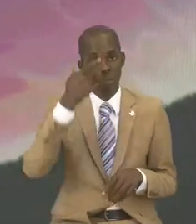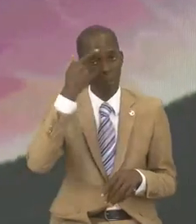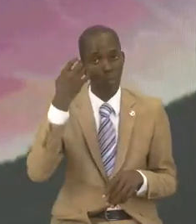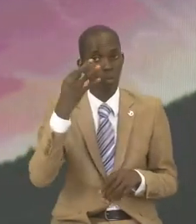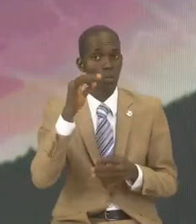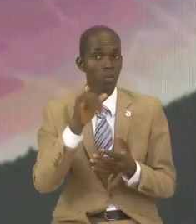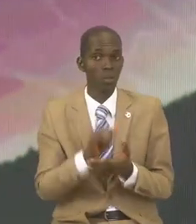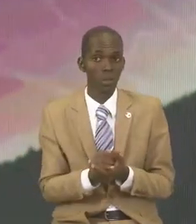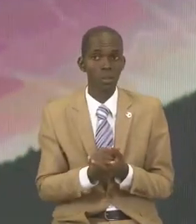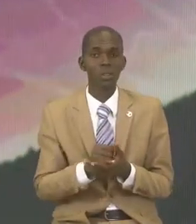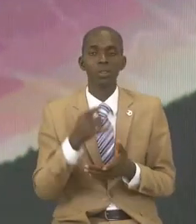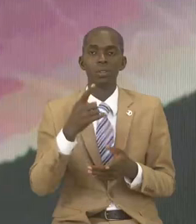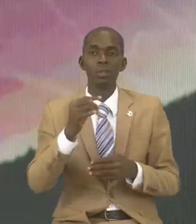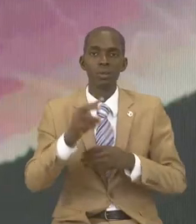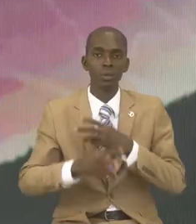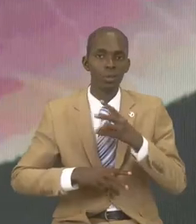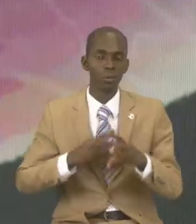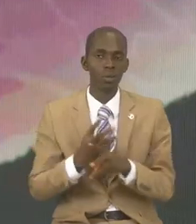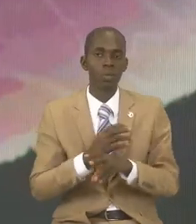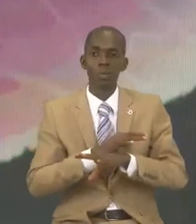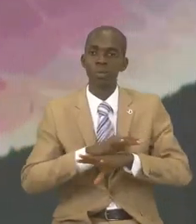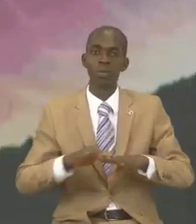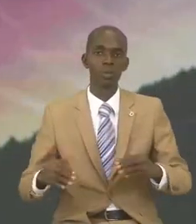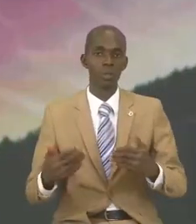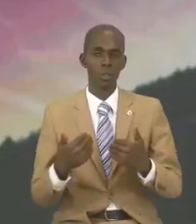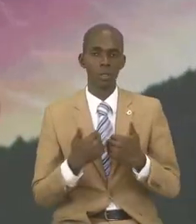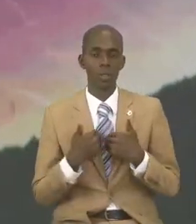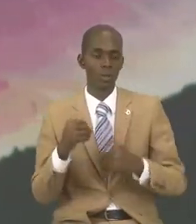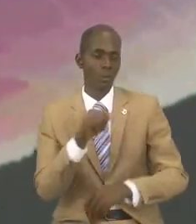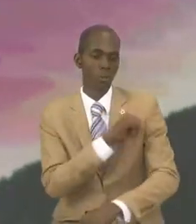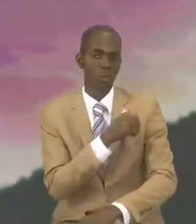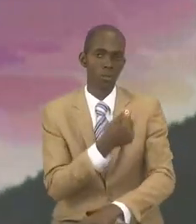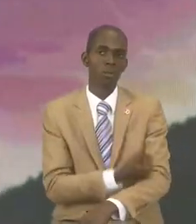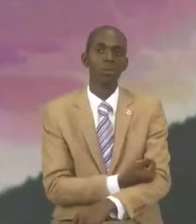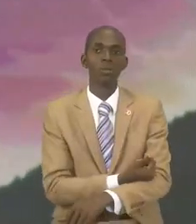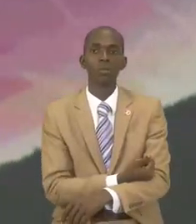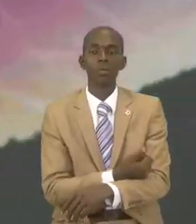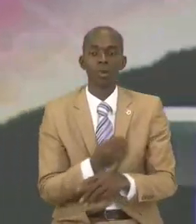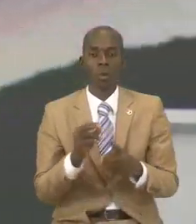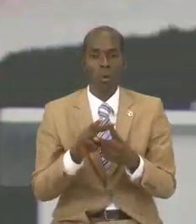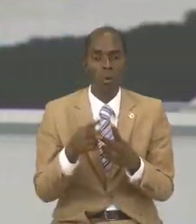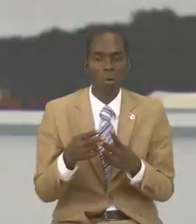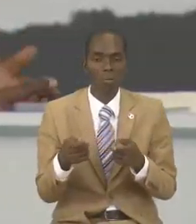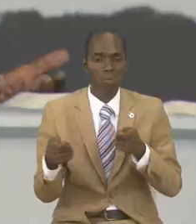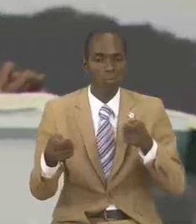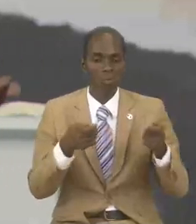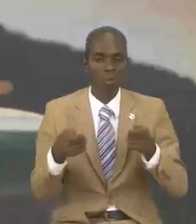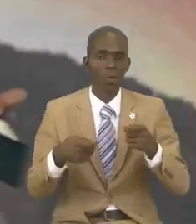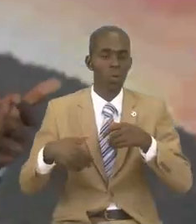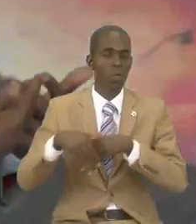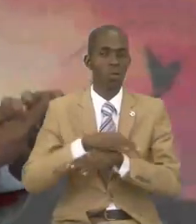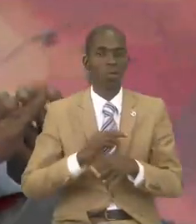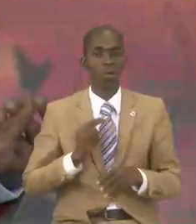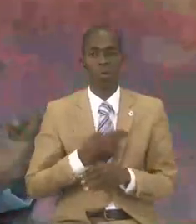Et pour cela, le monde n'a plus d'autorité, de domination sur